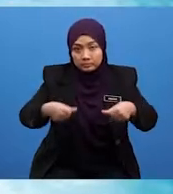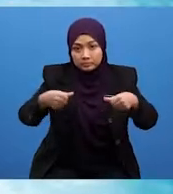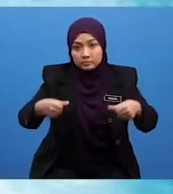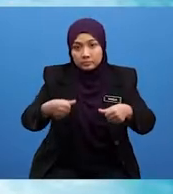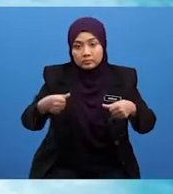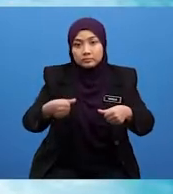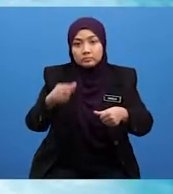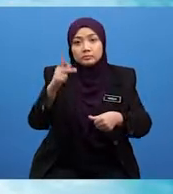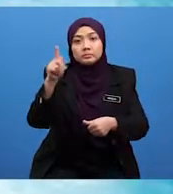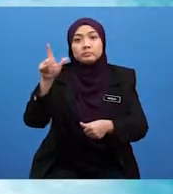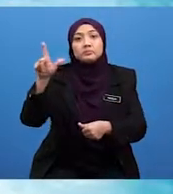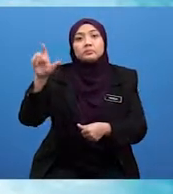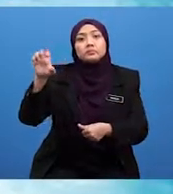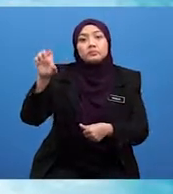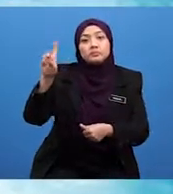gula